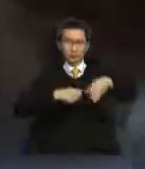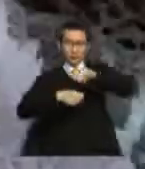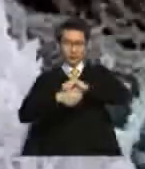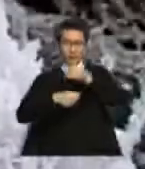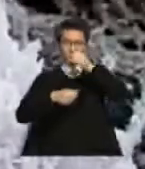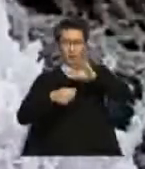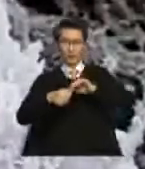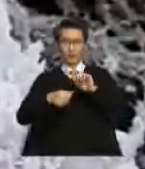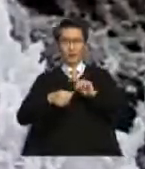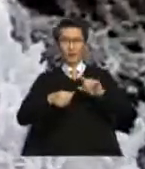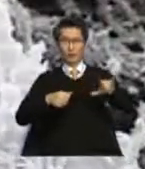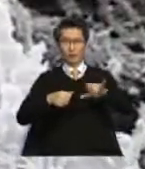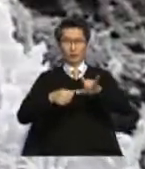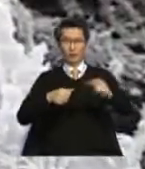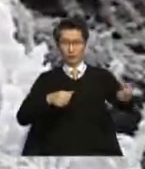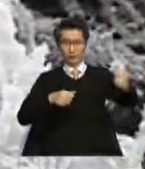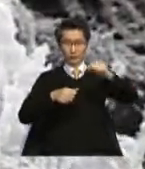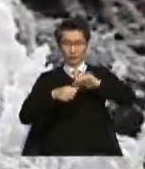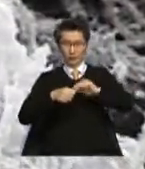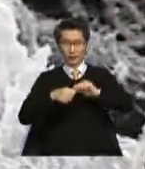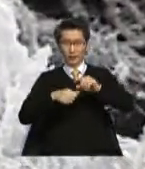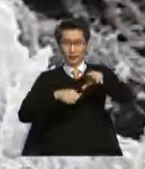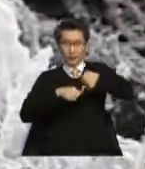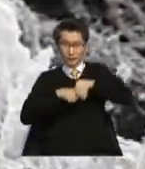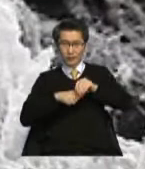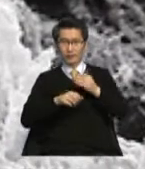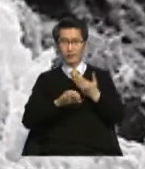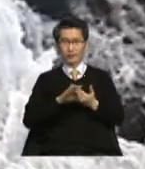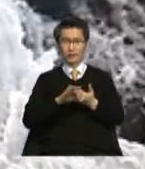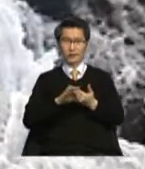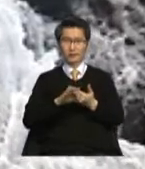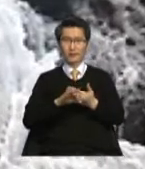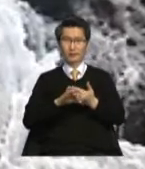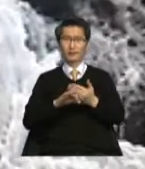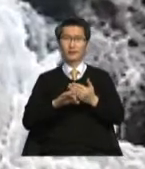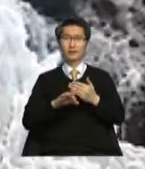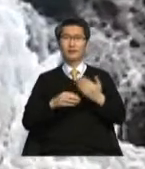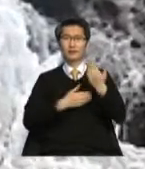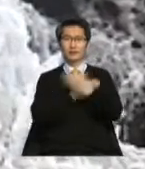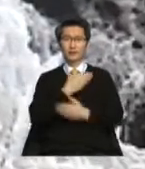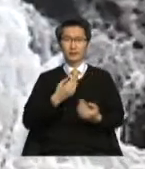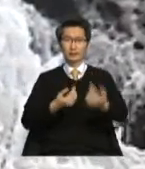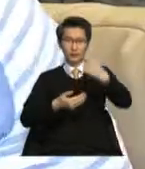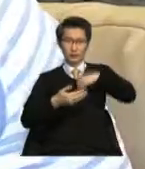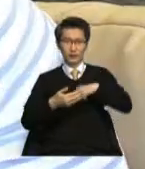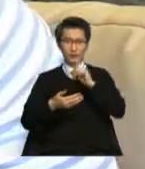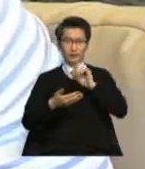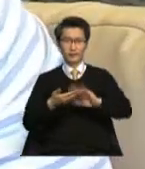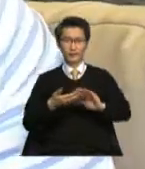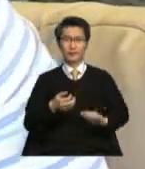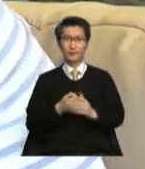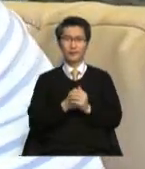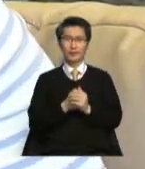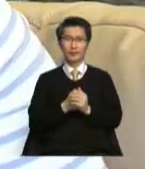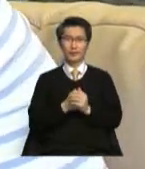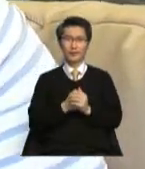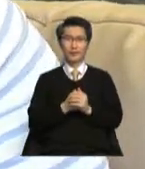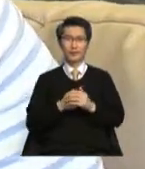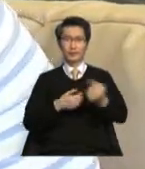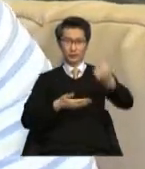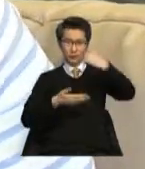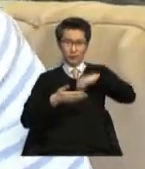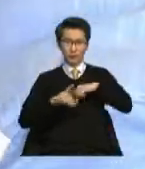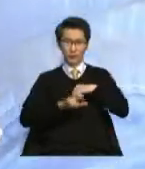있는데 코로나 1 그 바이러스가 2 수용체 이 수용체를 이용해 인체에 침입한 다 고 밝혔습니다 이어 이렇게